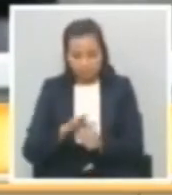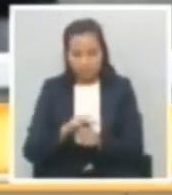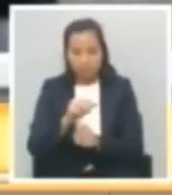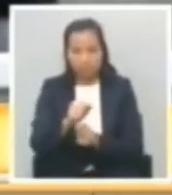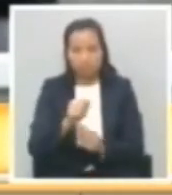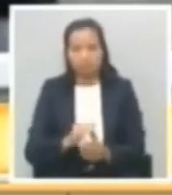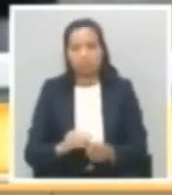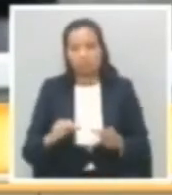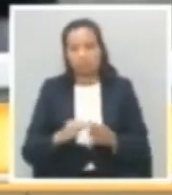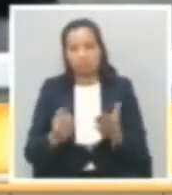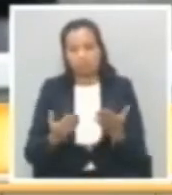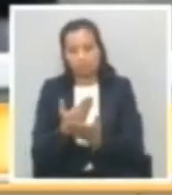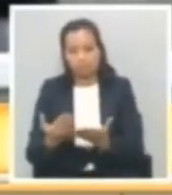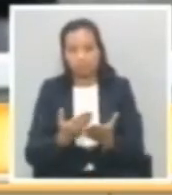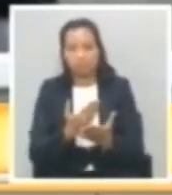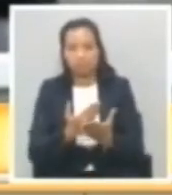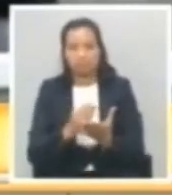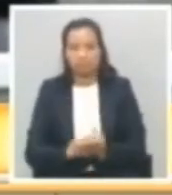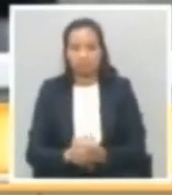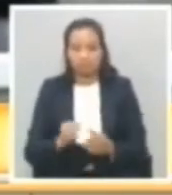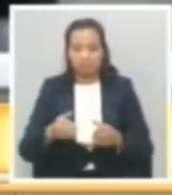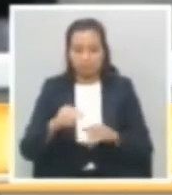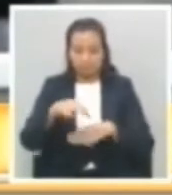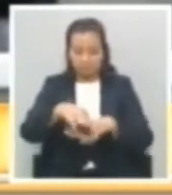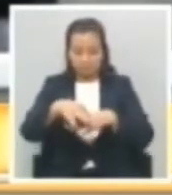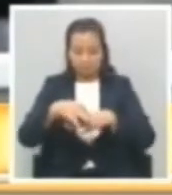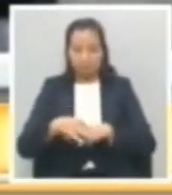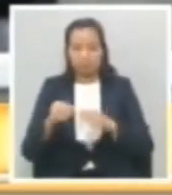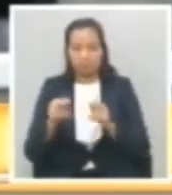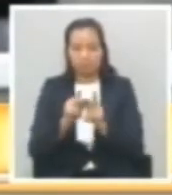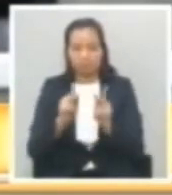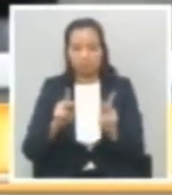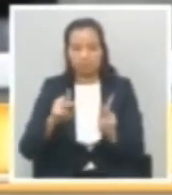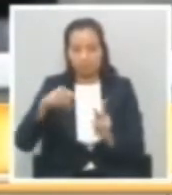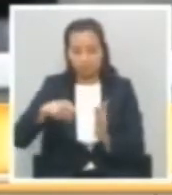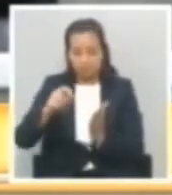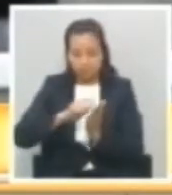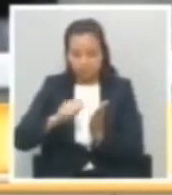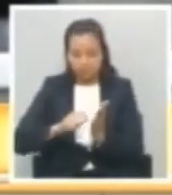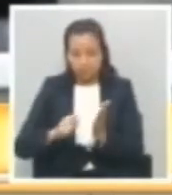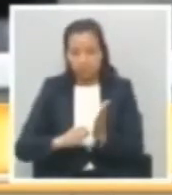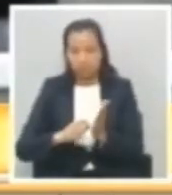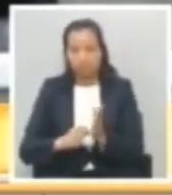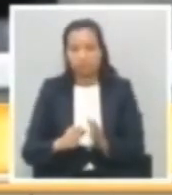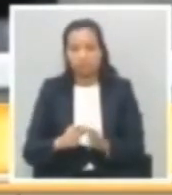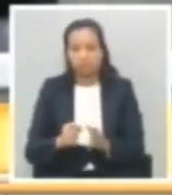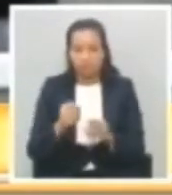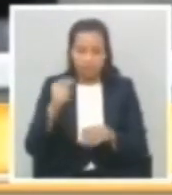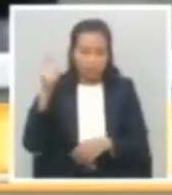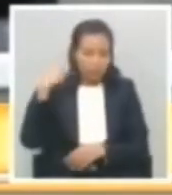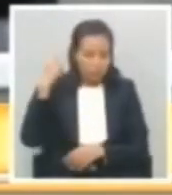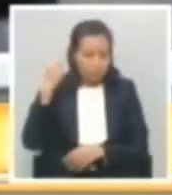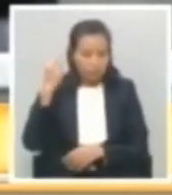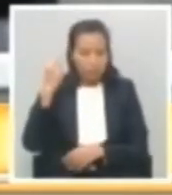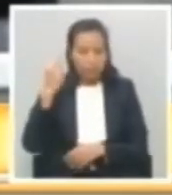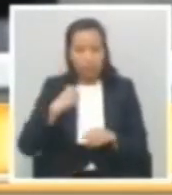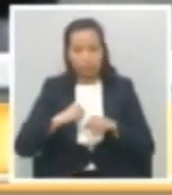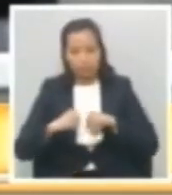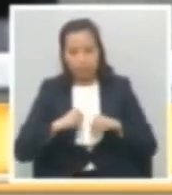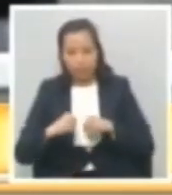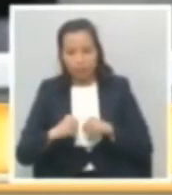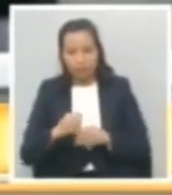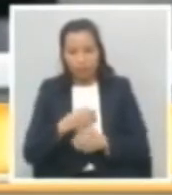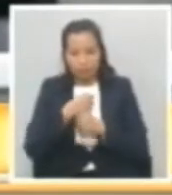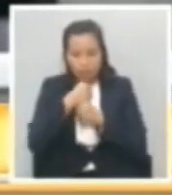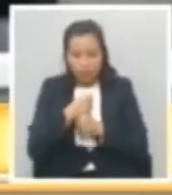ราควรที่จะพิจารณาในการที่จะตั้งคณะกรรมการขึ้นมาต่างหากจากกลุ่มสตรีกลุ่มค